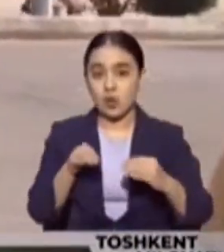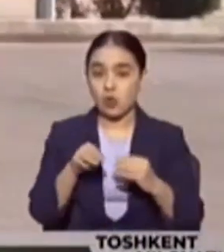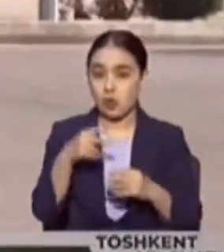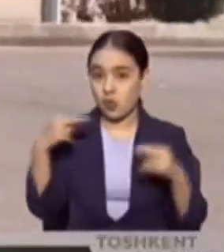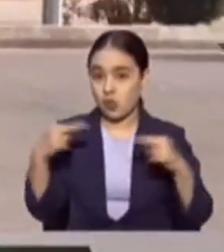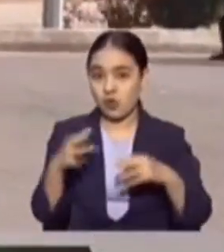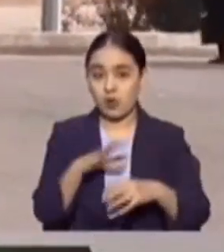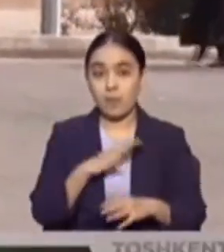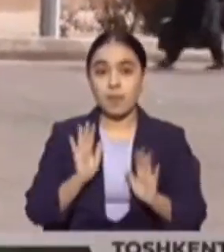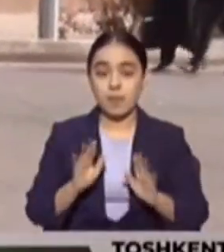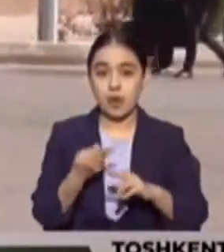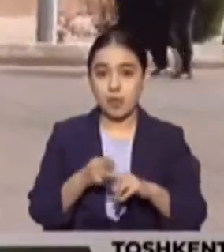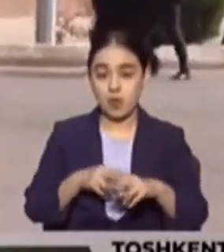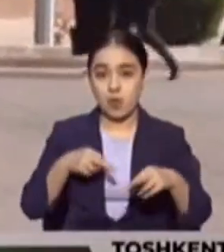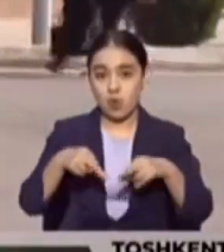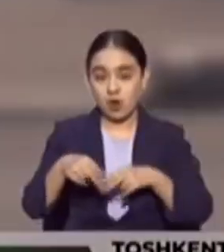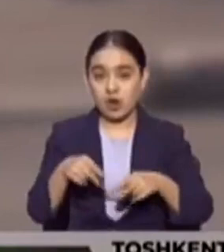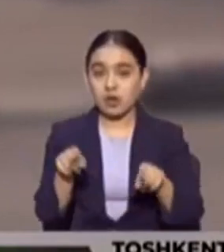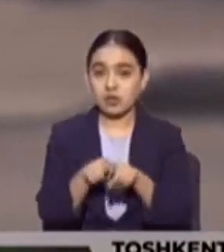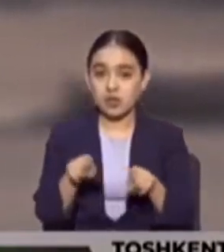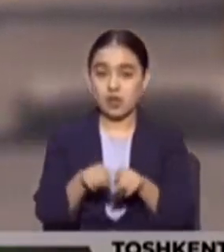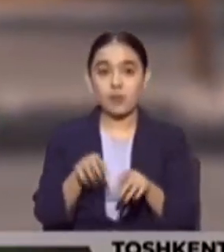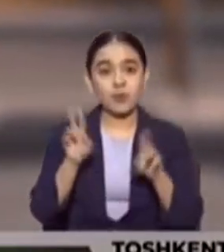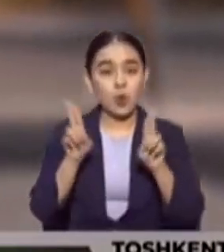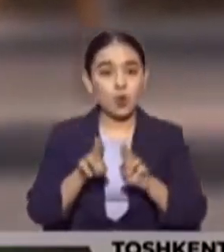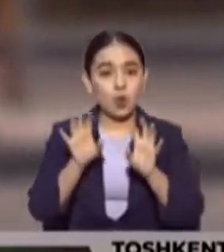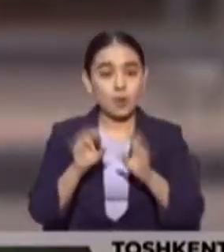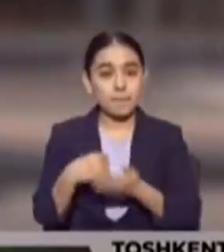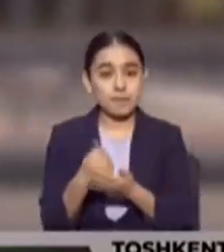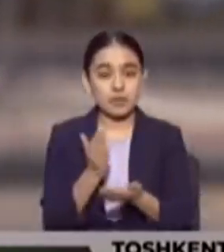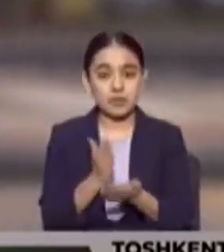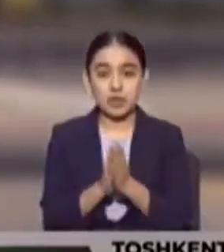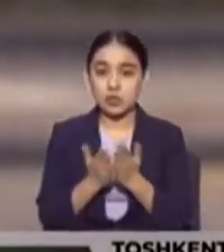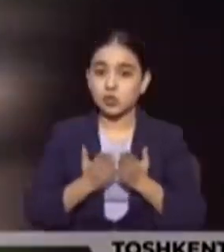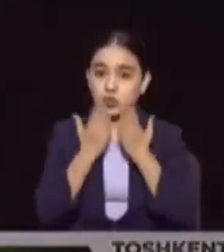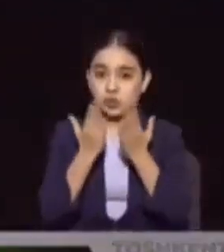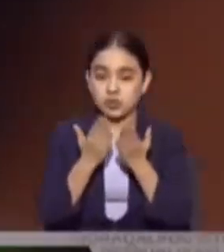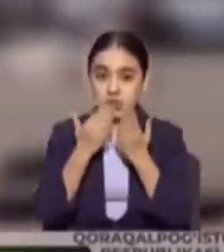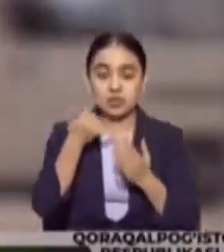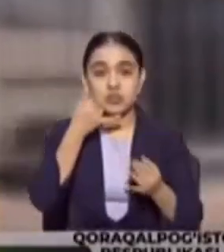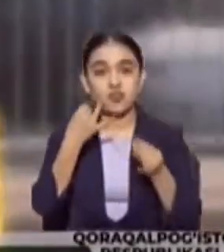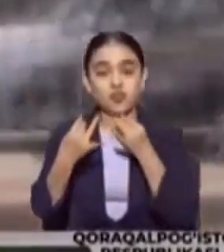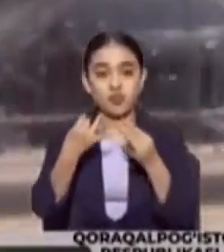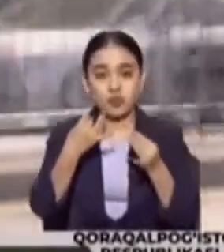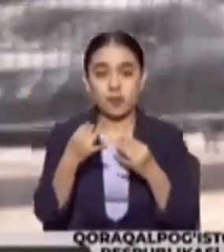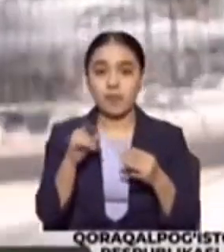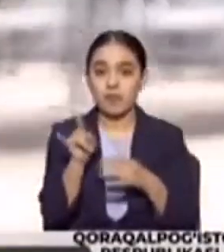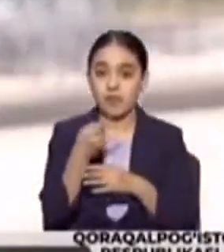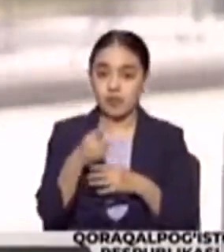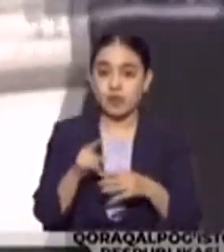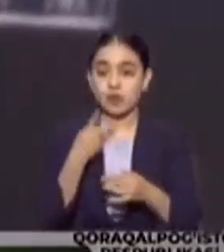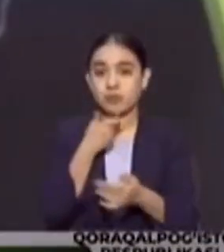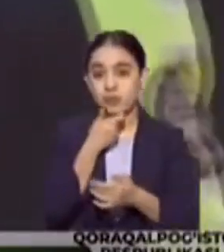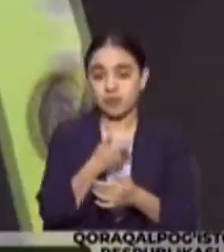yurganiga guvoh bo'ldik. Biroq bunday yo'laklardan yurishda ham qonun qoidalar belgilab qo'yilgan. Kitob o'qish, telefonda gaplashish, video materiallar tomosha